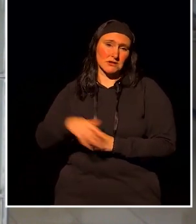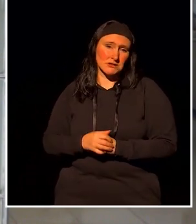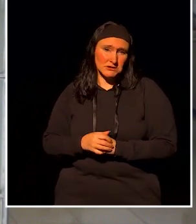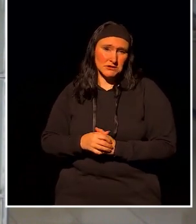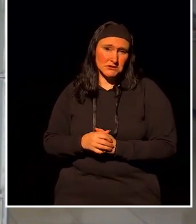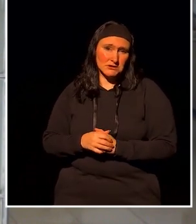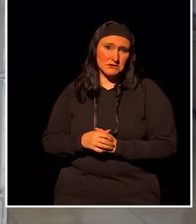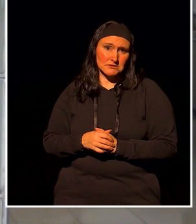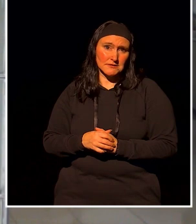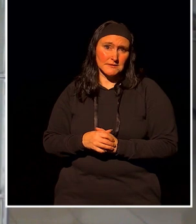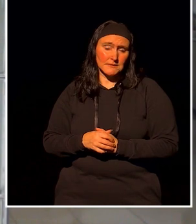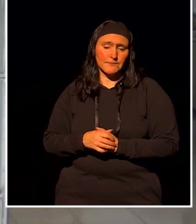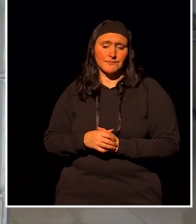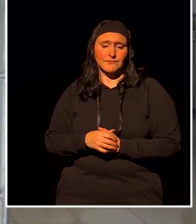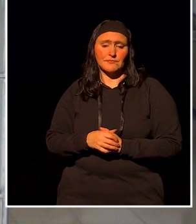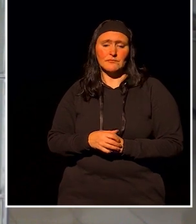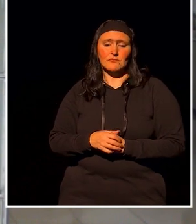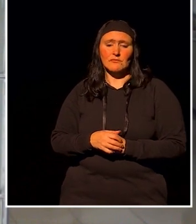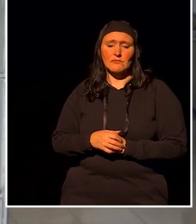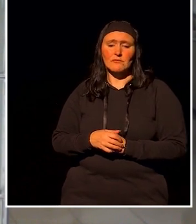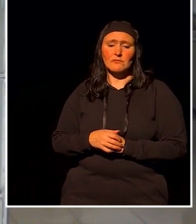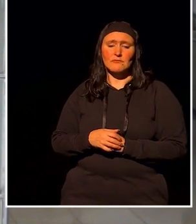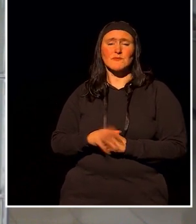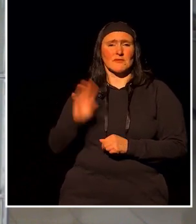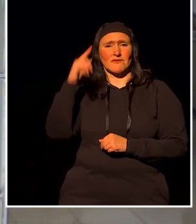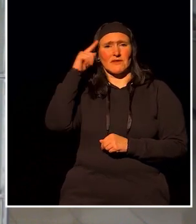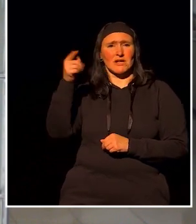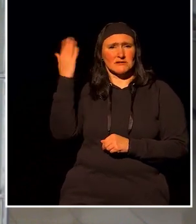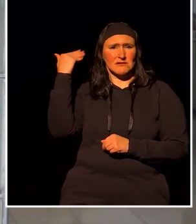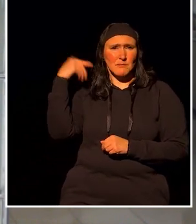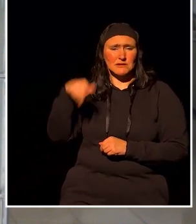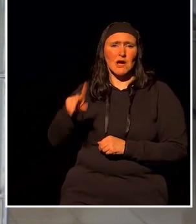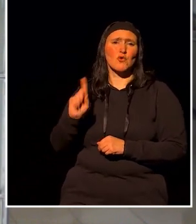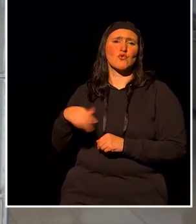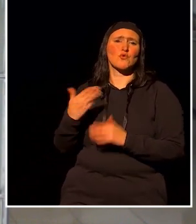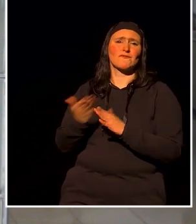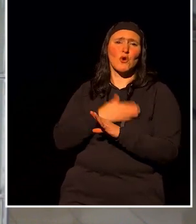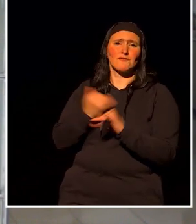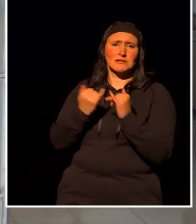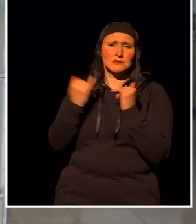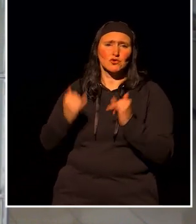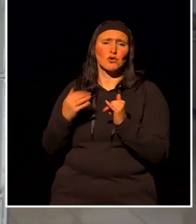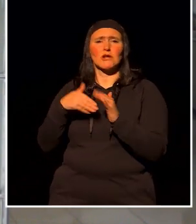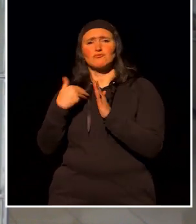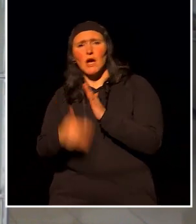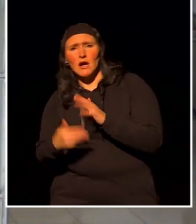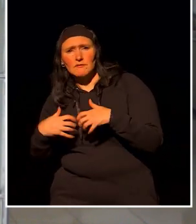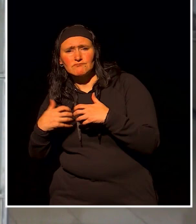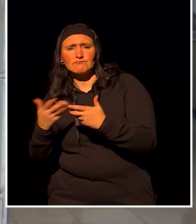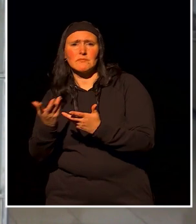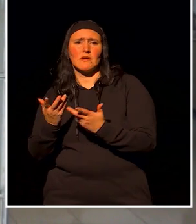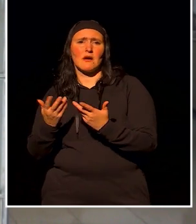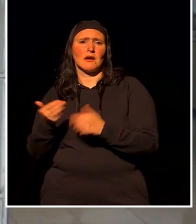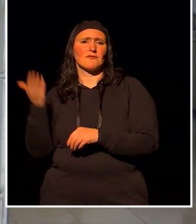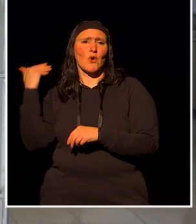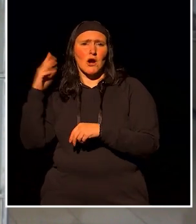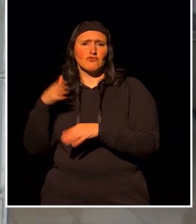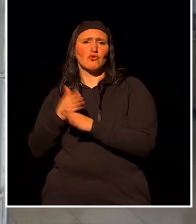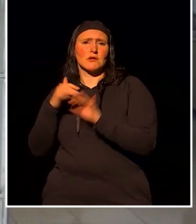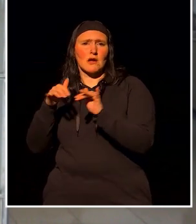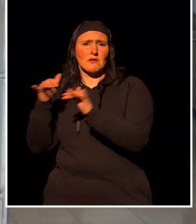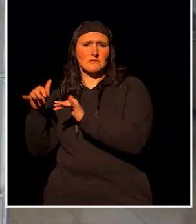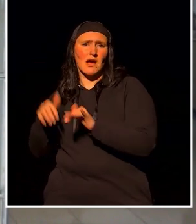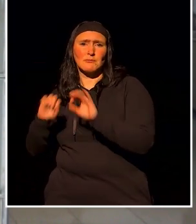wenn man bedenkt, der Sprache, die sie gegründet hat, den Institutionen, die sie gegründet hat, die alle schon da waren, bevor der